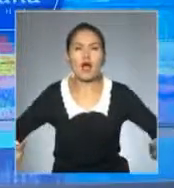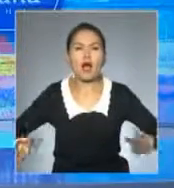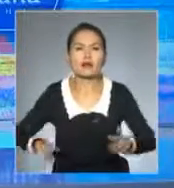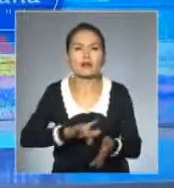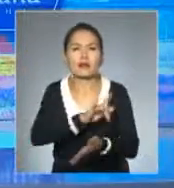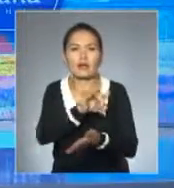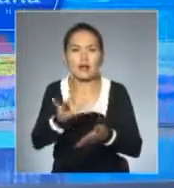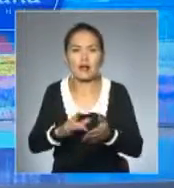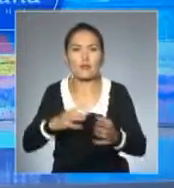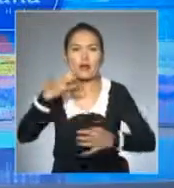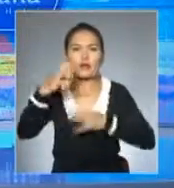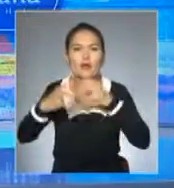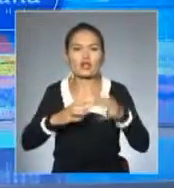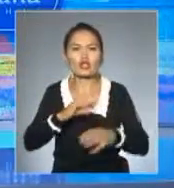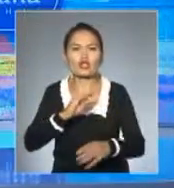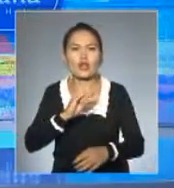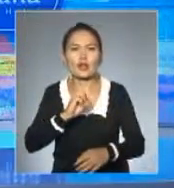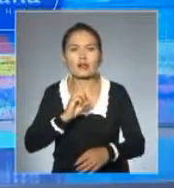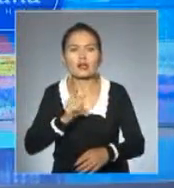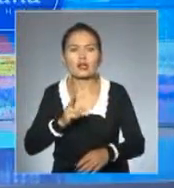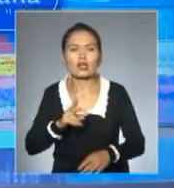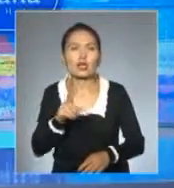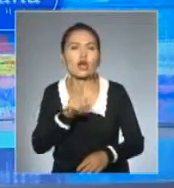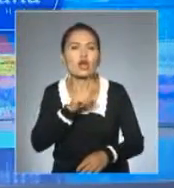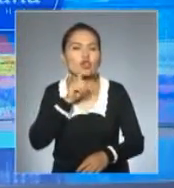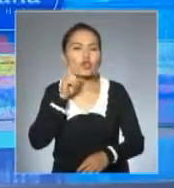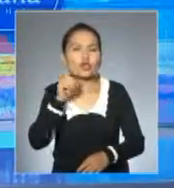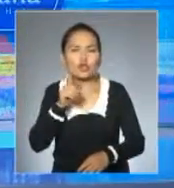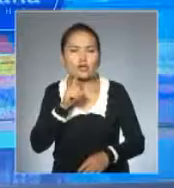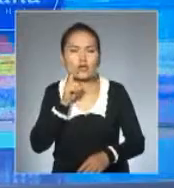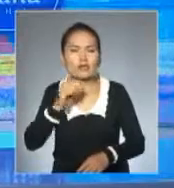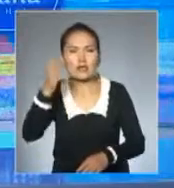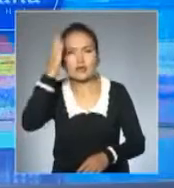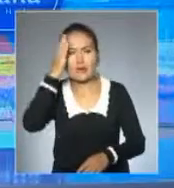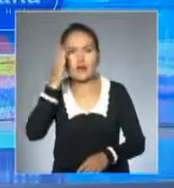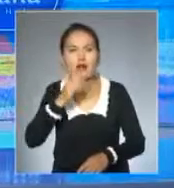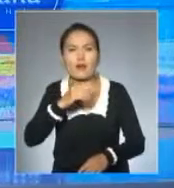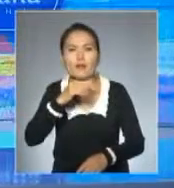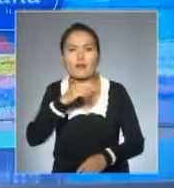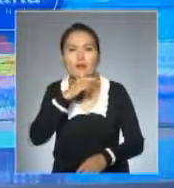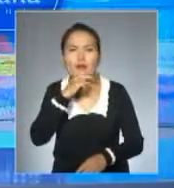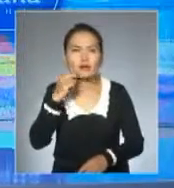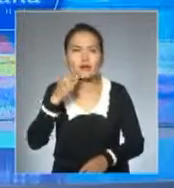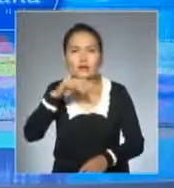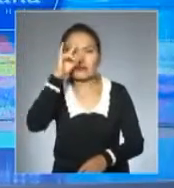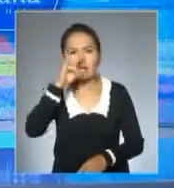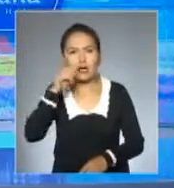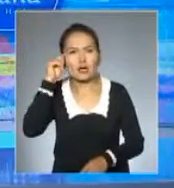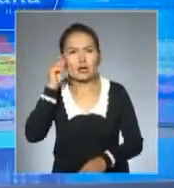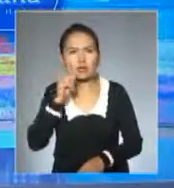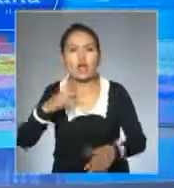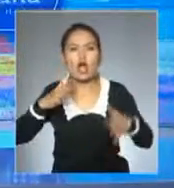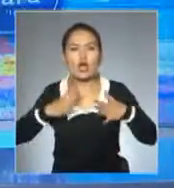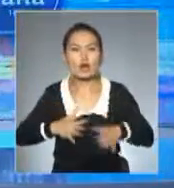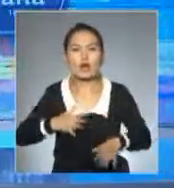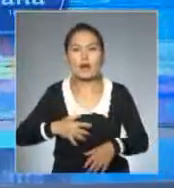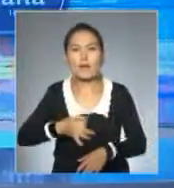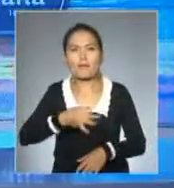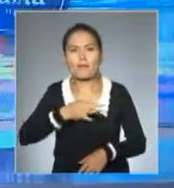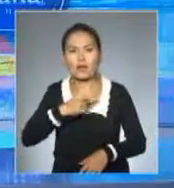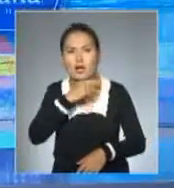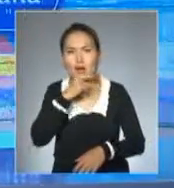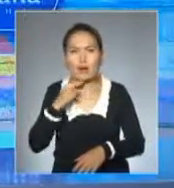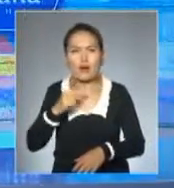Астанада сондай халықаралық шаттық жас дарындар фестивалі басталды. Оған Қазақстан, Ресей, Қырғызстан, Өзбекстан, Тәжікстан, Грузия,